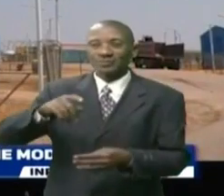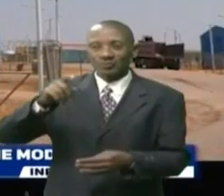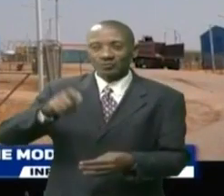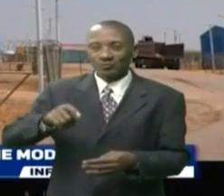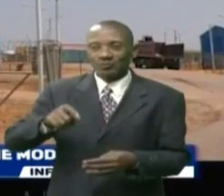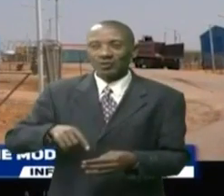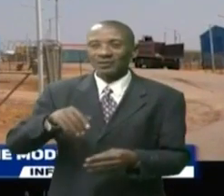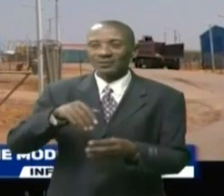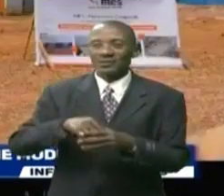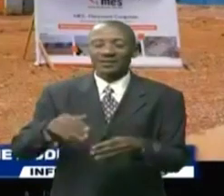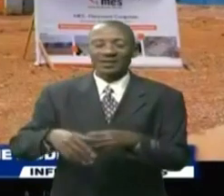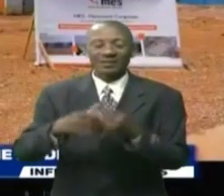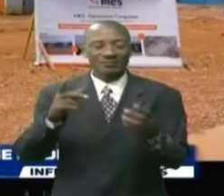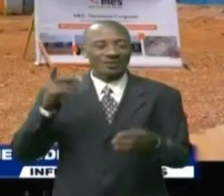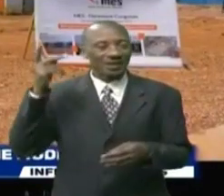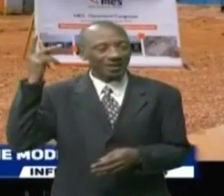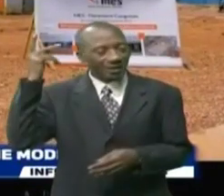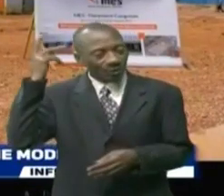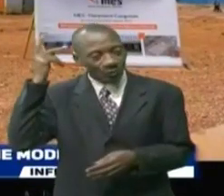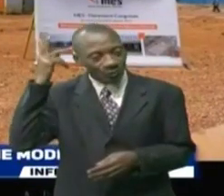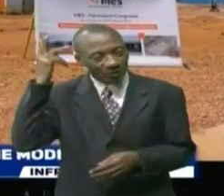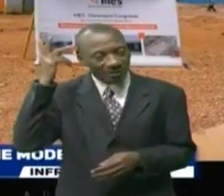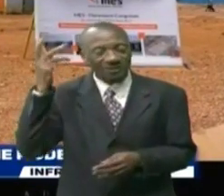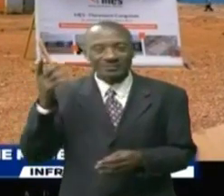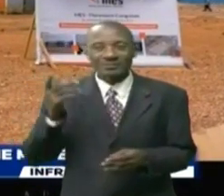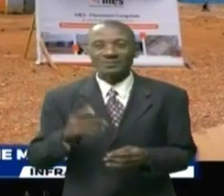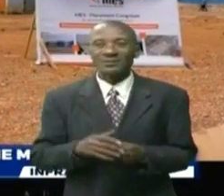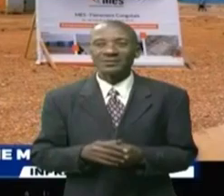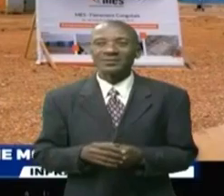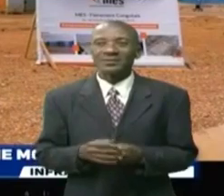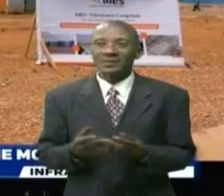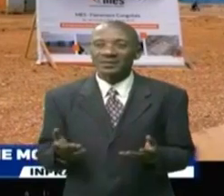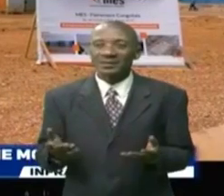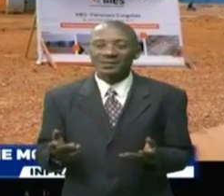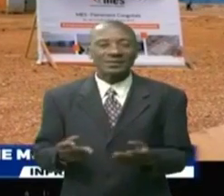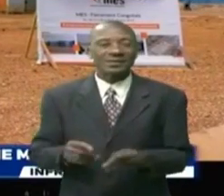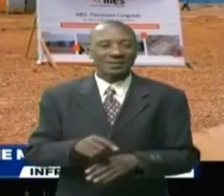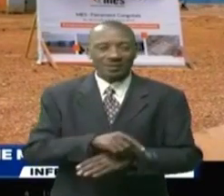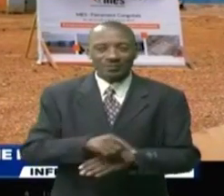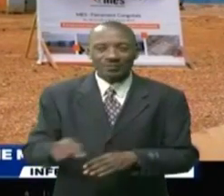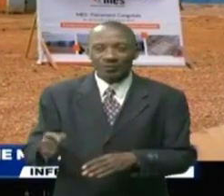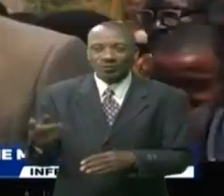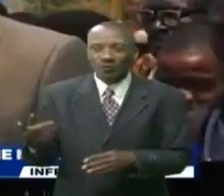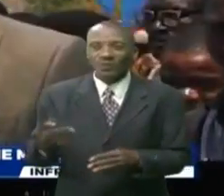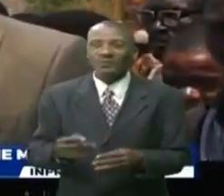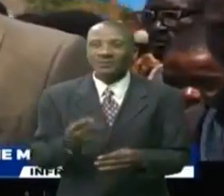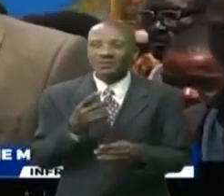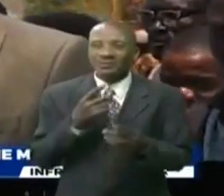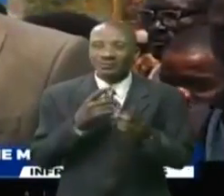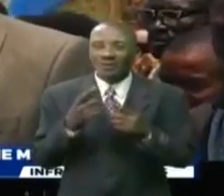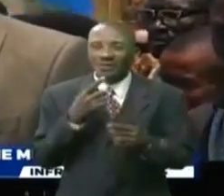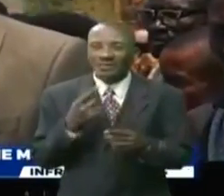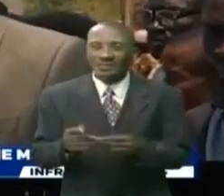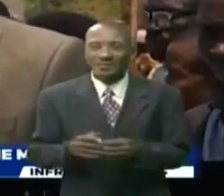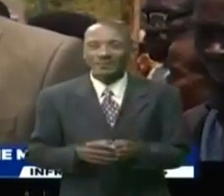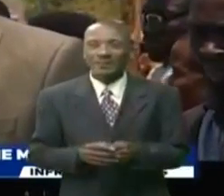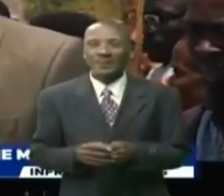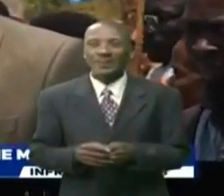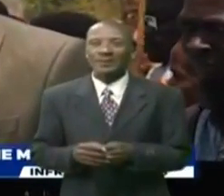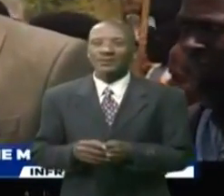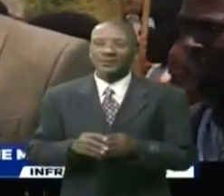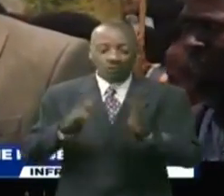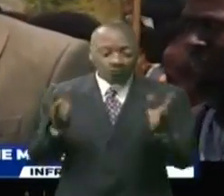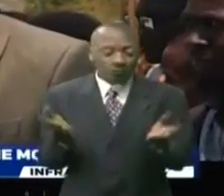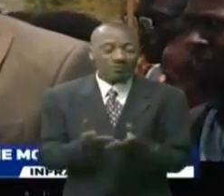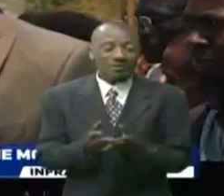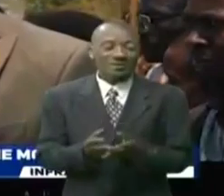de creuseurs artisanaux. Il s'y rappelait. Avant, on avait beaucoup de manque à gagner. puisqu'on ne savait pas certifier